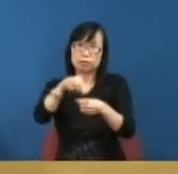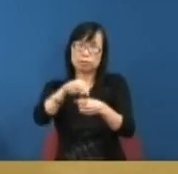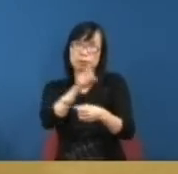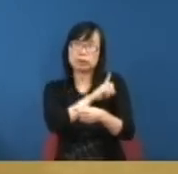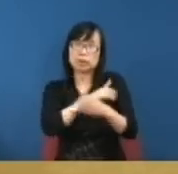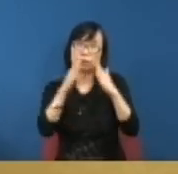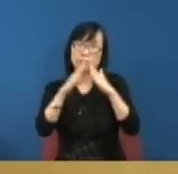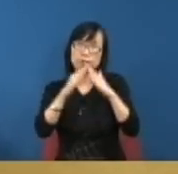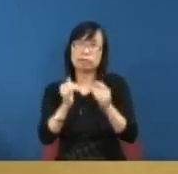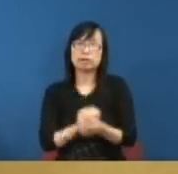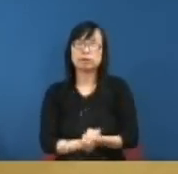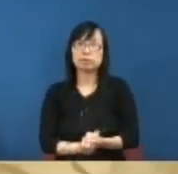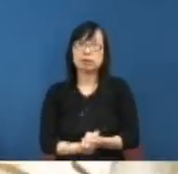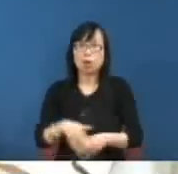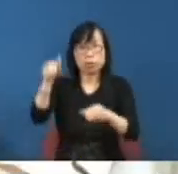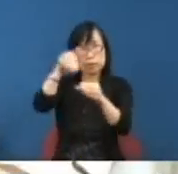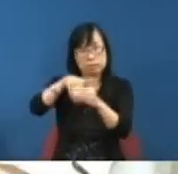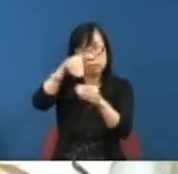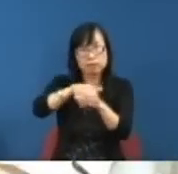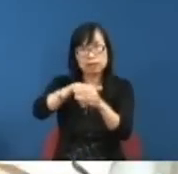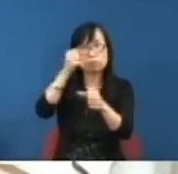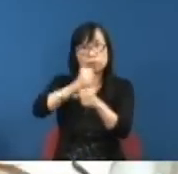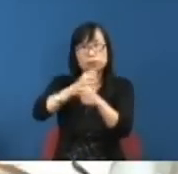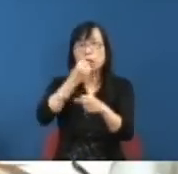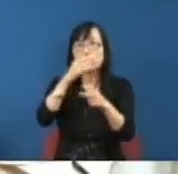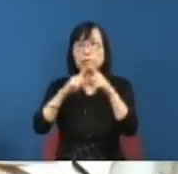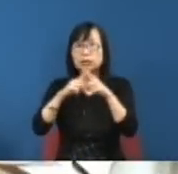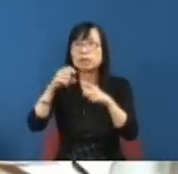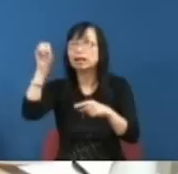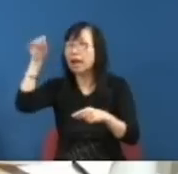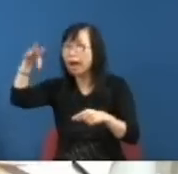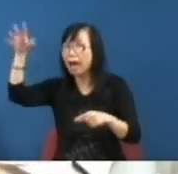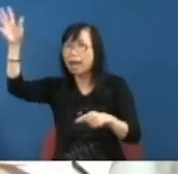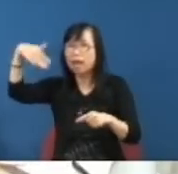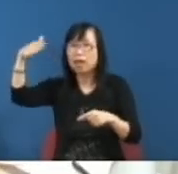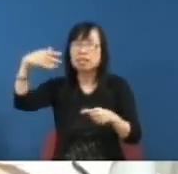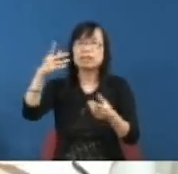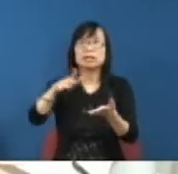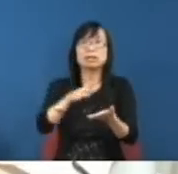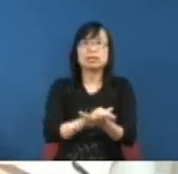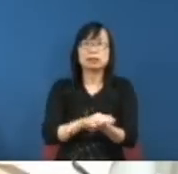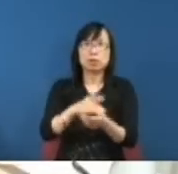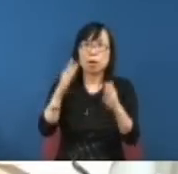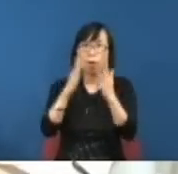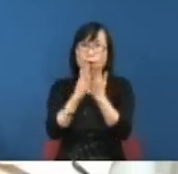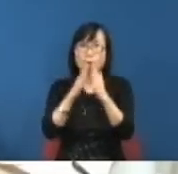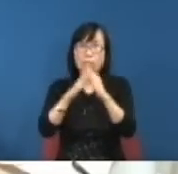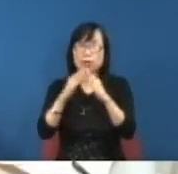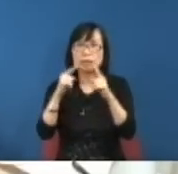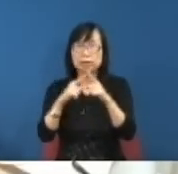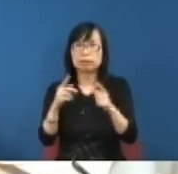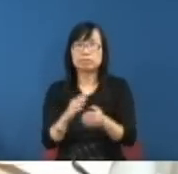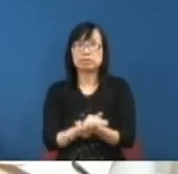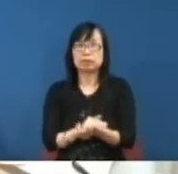呢？咁所以你話佢會申請做咗香港人之後，叫曬啲人嚟食公門，根本就冇可能。你民主黨有冇咁